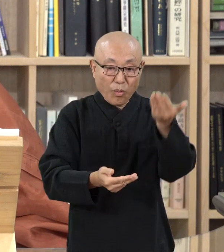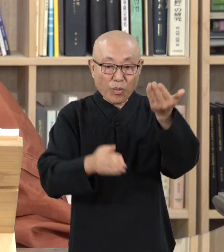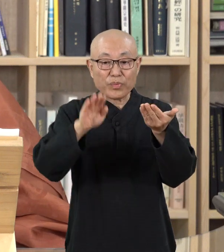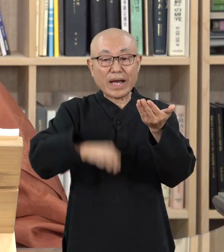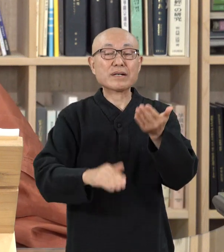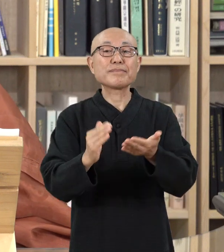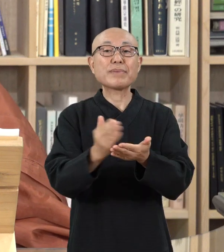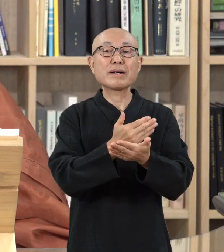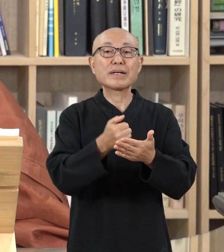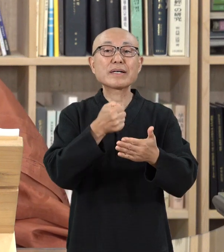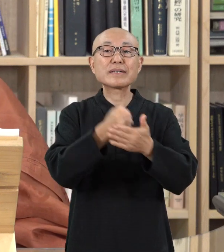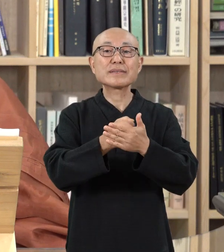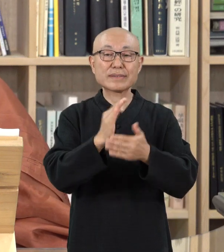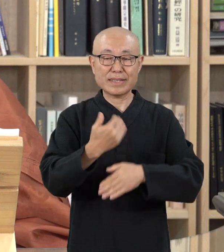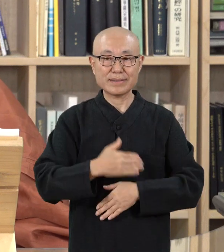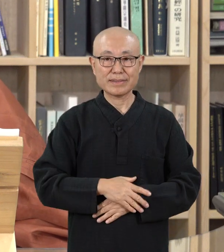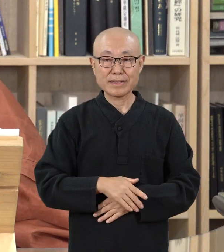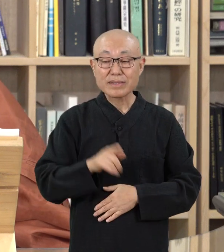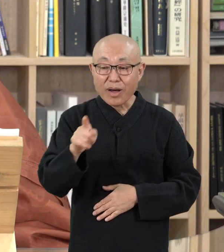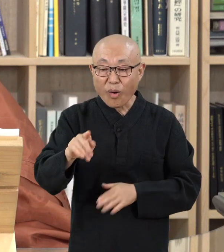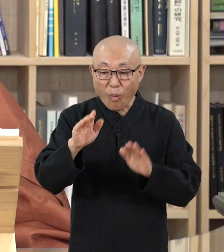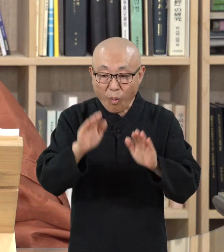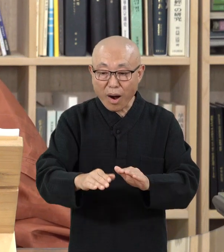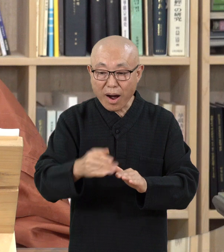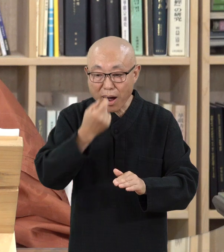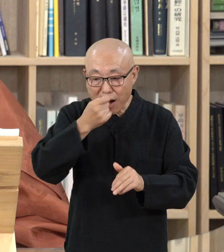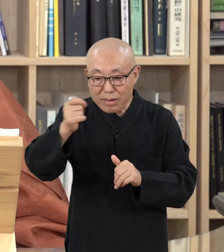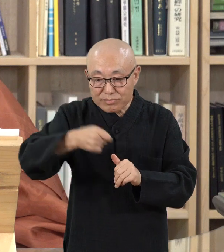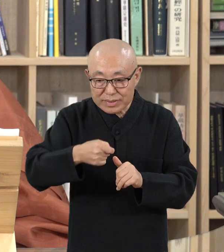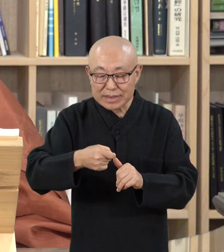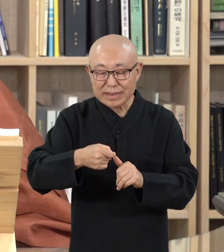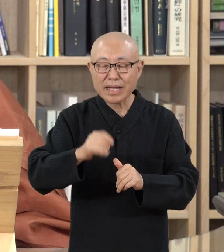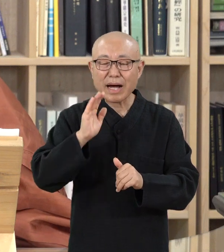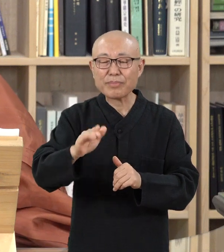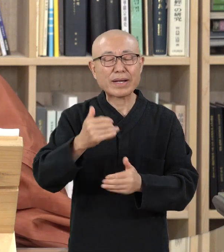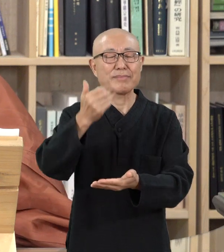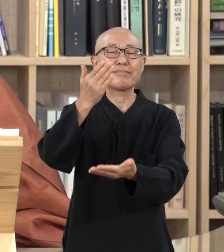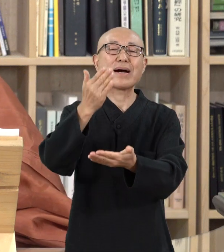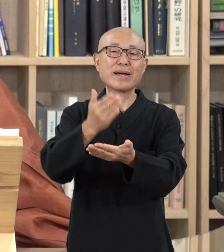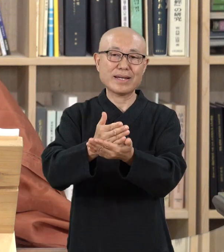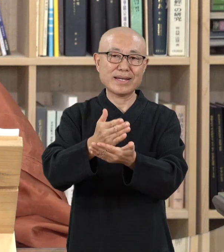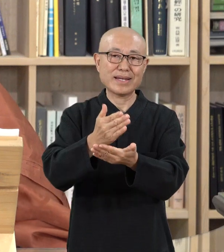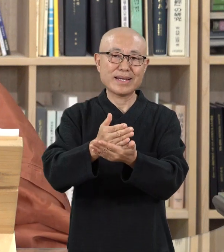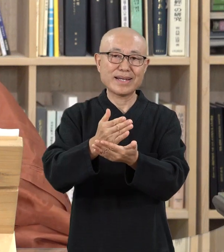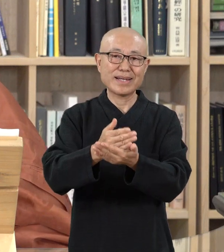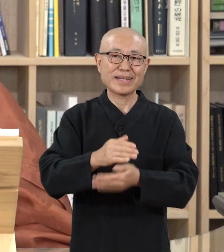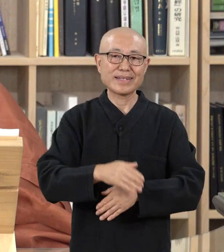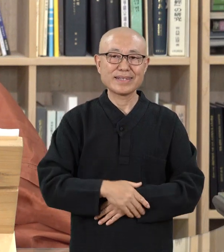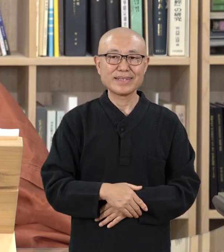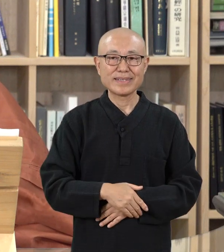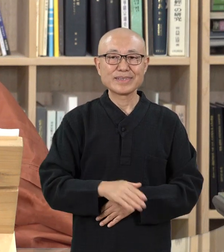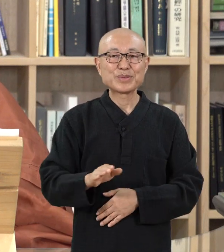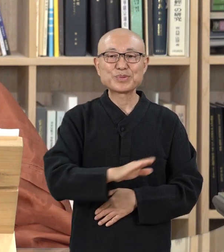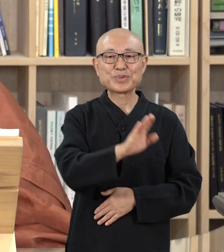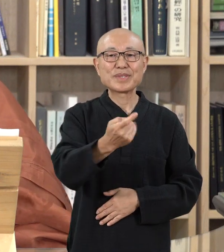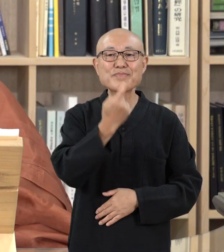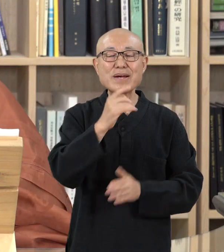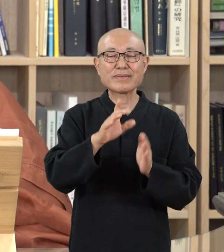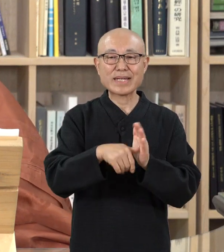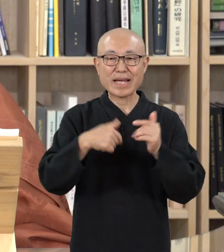그대가 오늘 나에게 천박한 행위를 했다 하지 말아라. 그래서 이 말씀을 우리가 배울 때